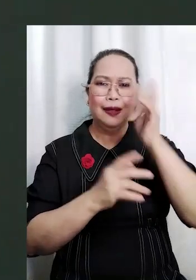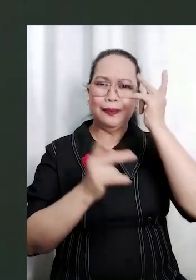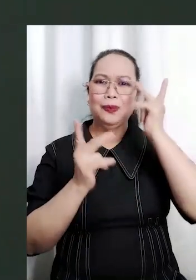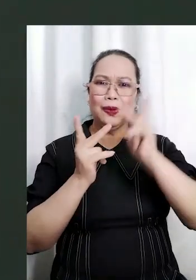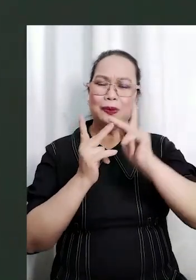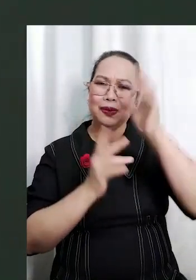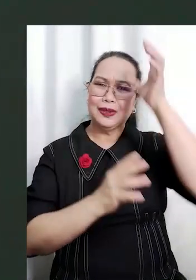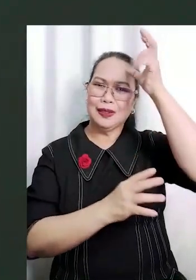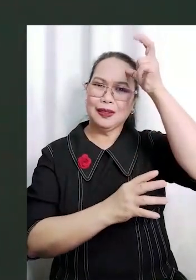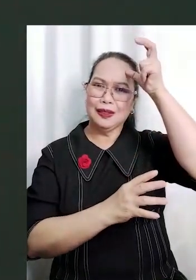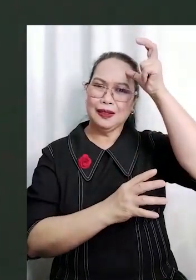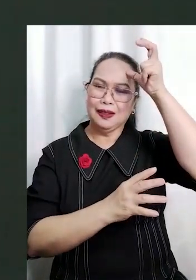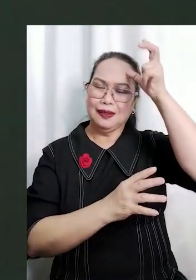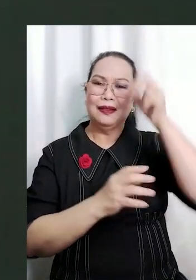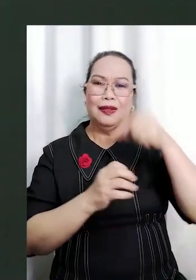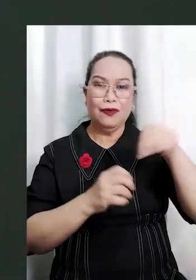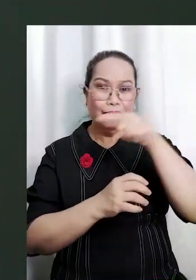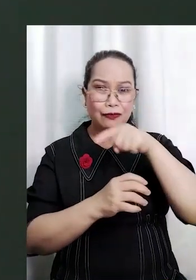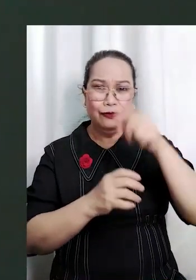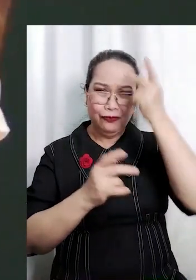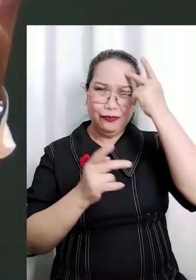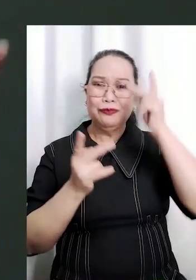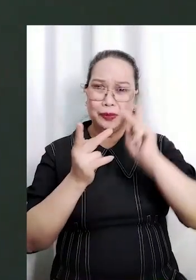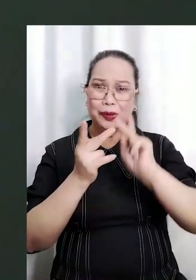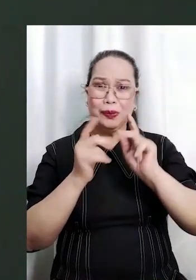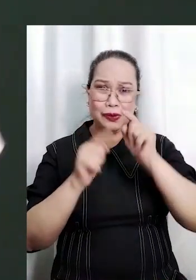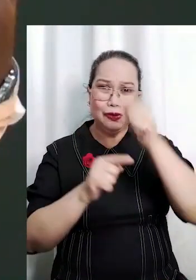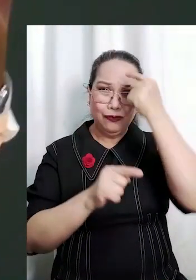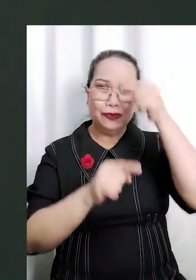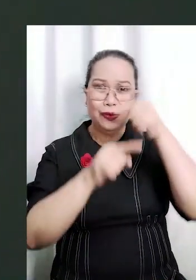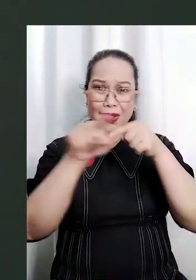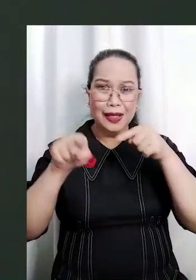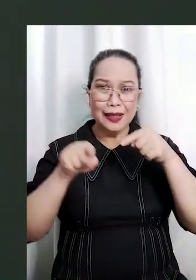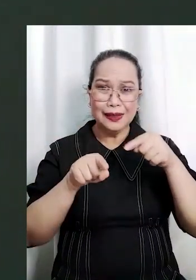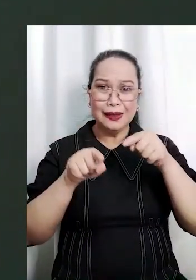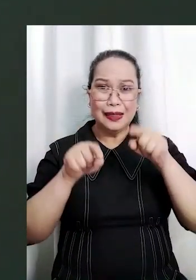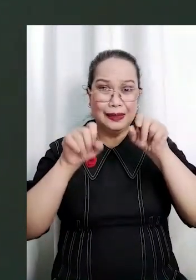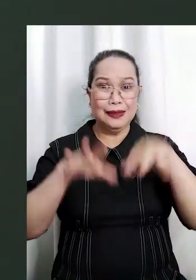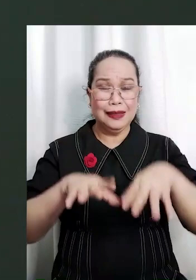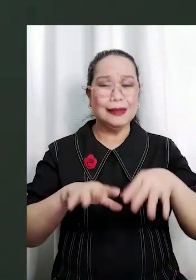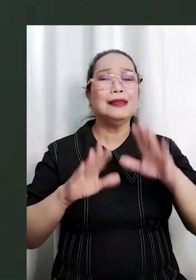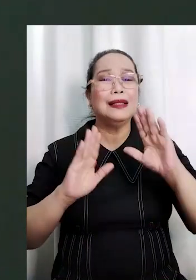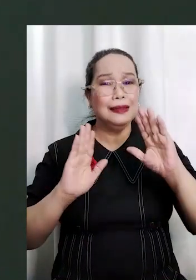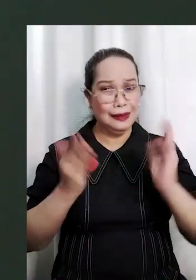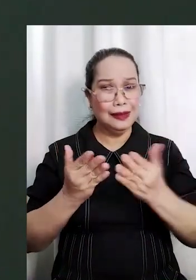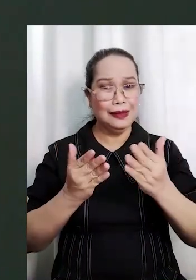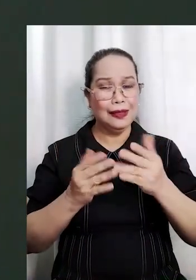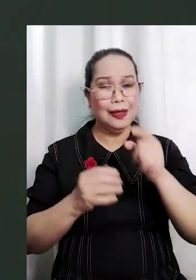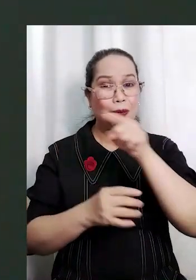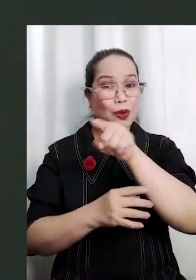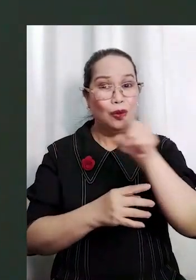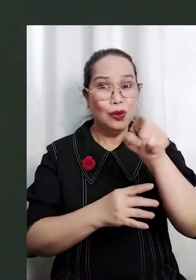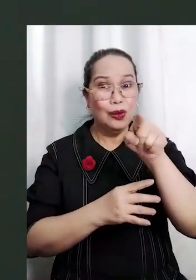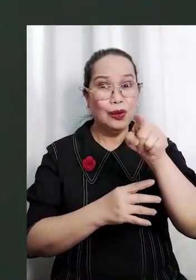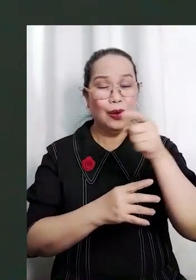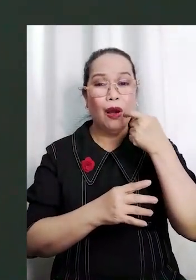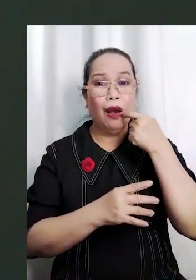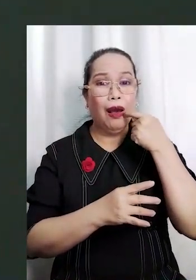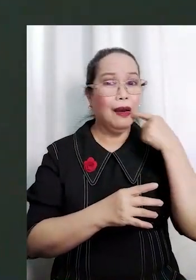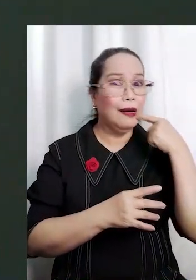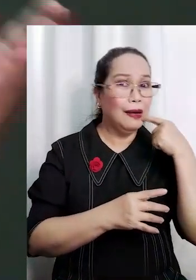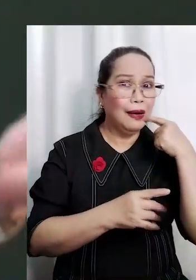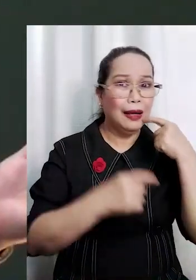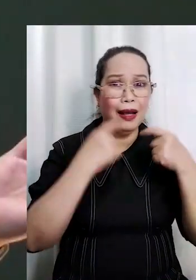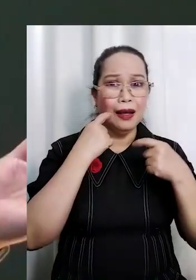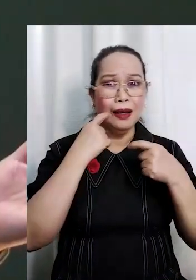ang layunin ng demonyo rin, ng devil, sa atin kapag tayo ay sinusubukan niya. Gusto niya ma-sidetrack tayo. Gusto